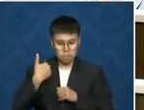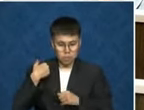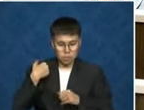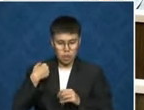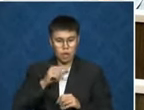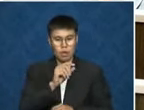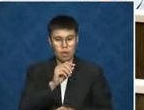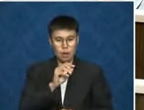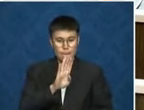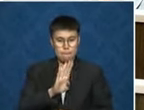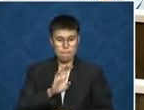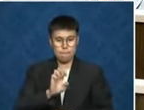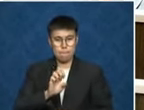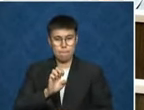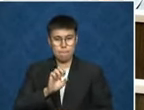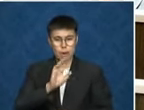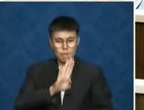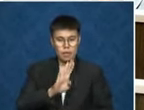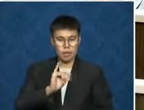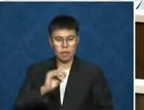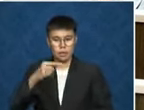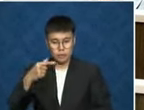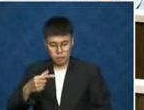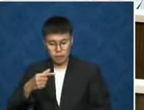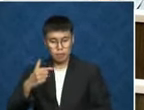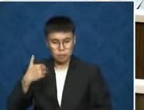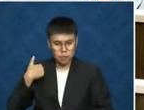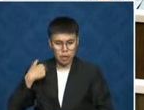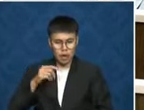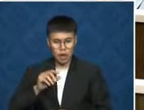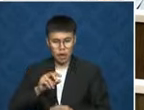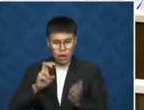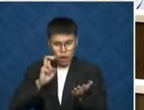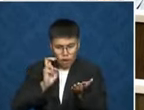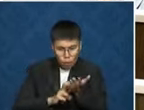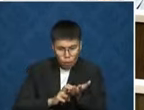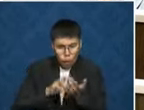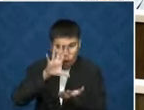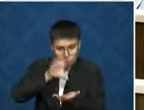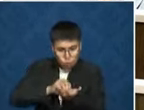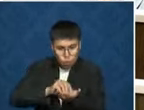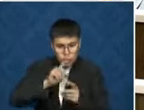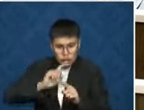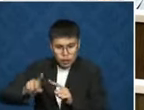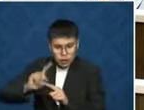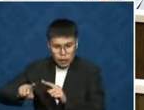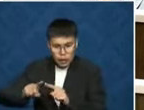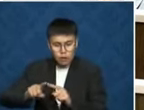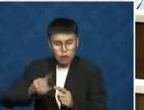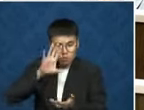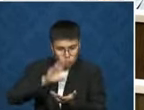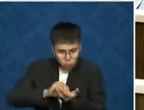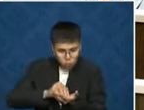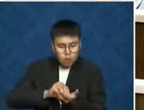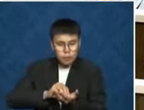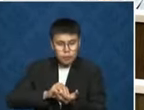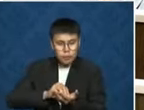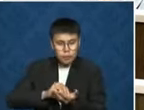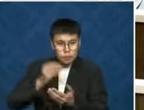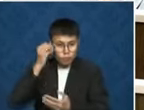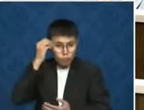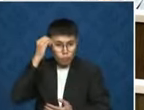Data นั้นนะครับมันต้องใช้ฮาร์ดแวร์ที่รองรับข้อมูล Training จำนวนมากเราก็คือเ